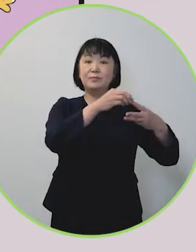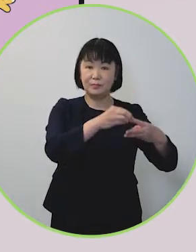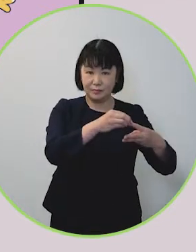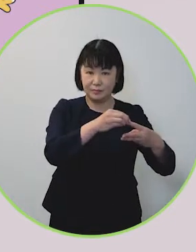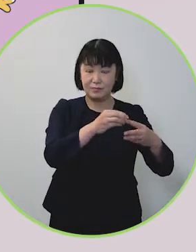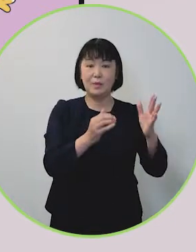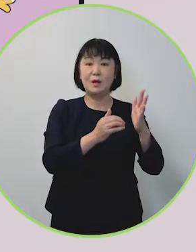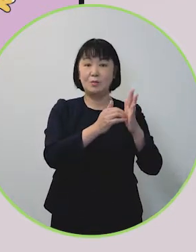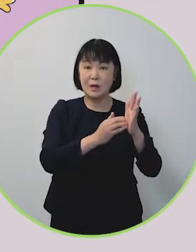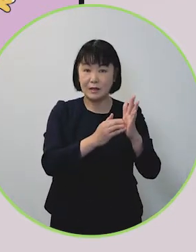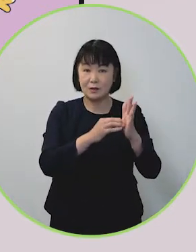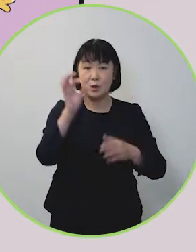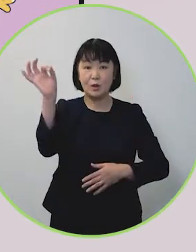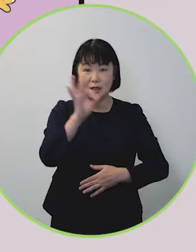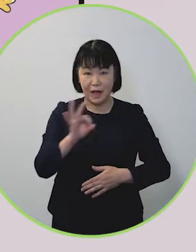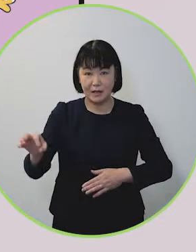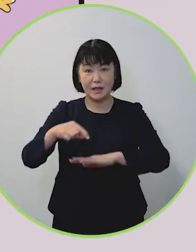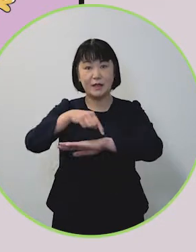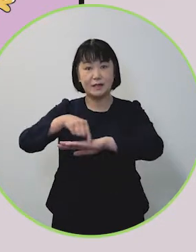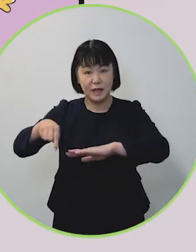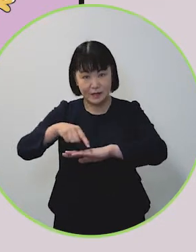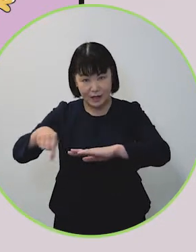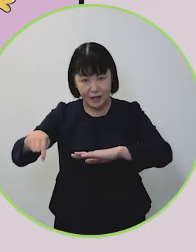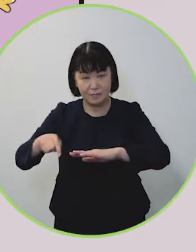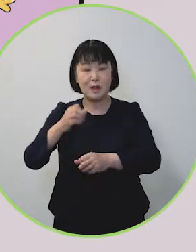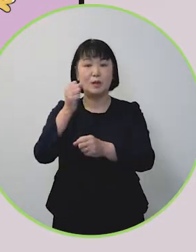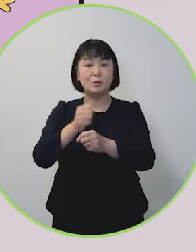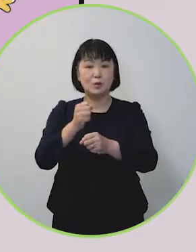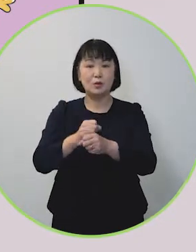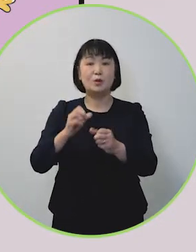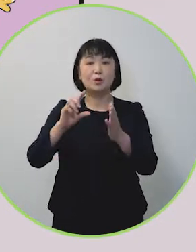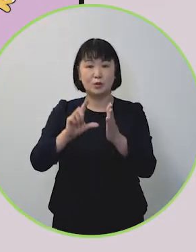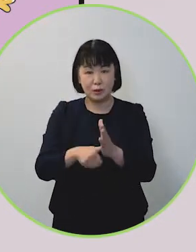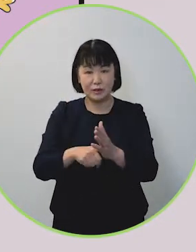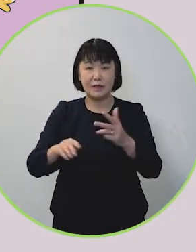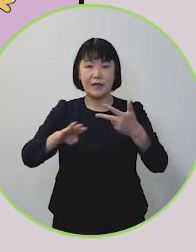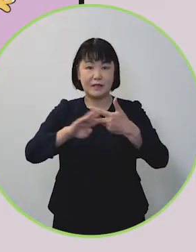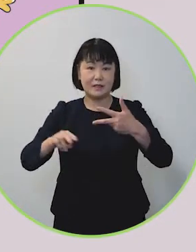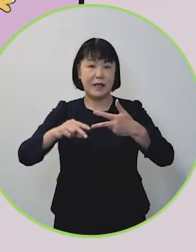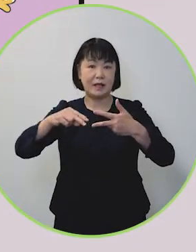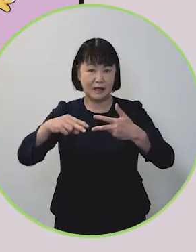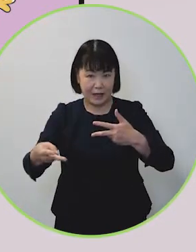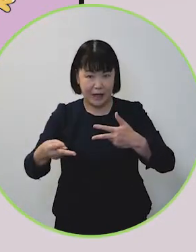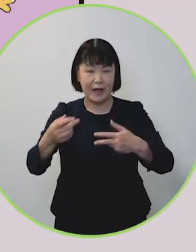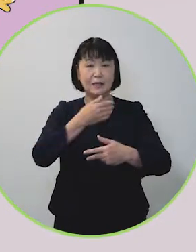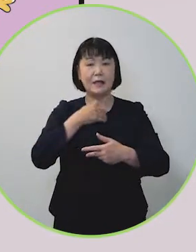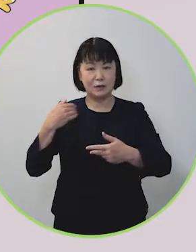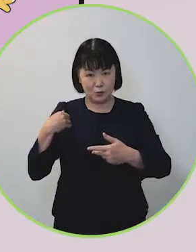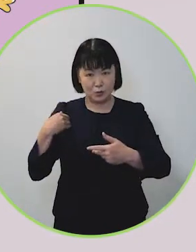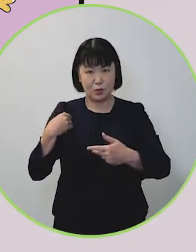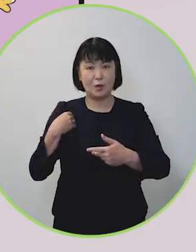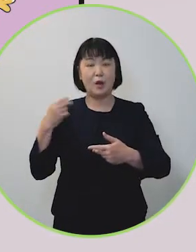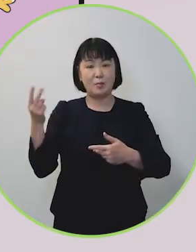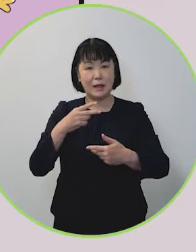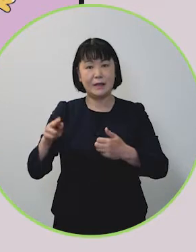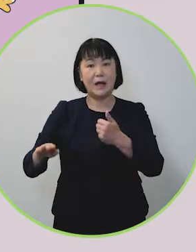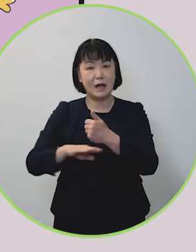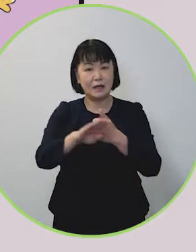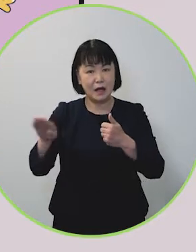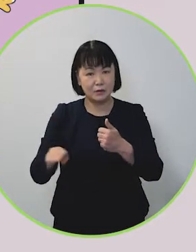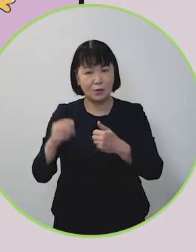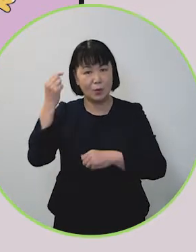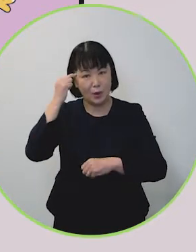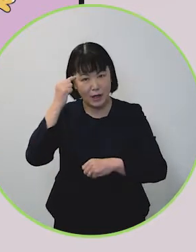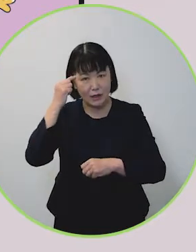一つ目はプラスチック製品の設計製造において再資源化可能な環境に配慮したものに変えていく